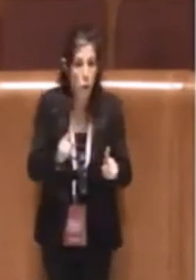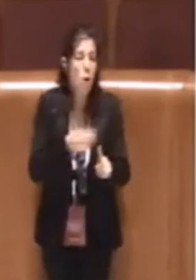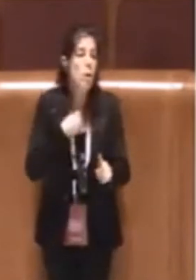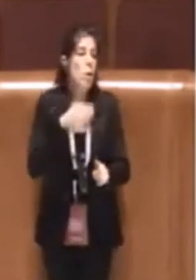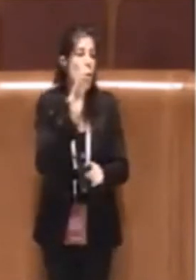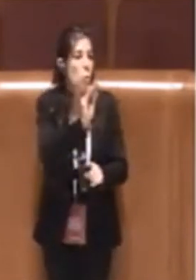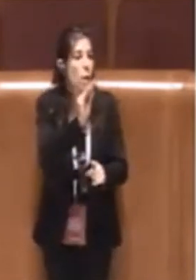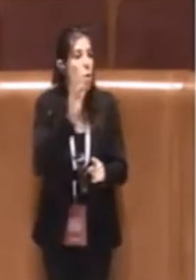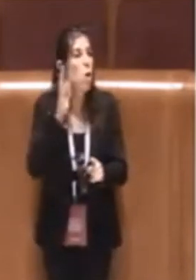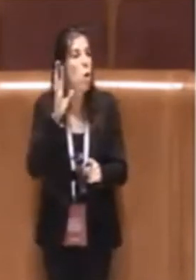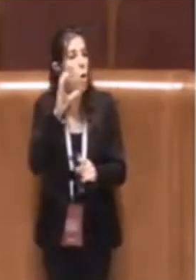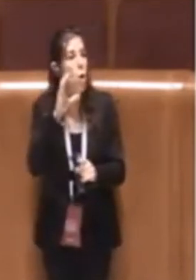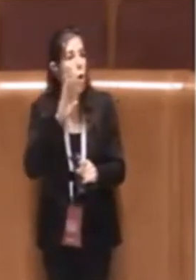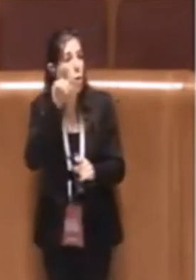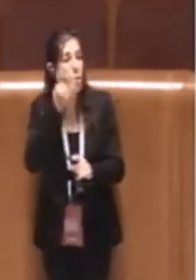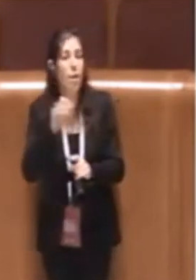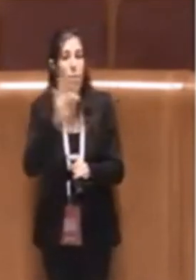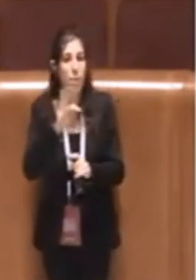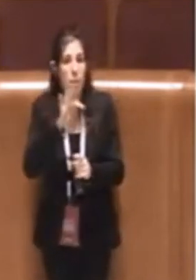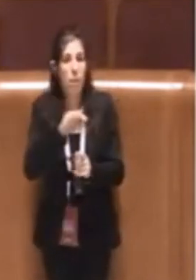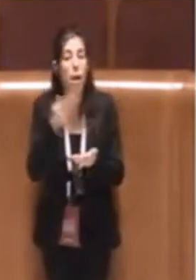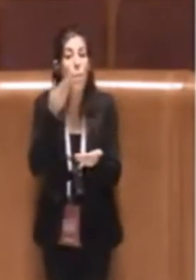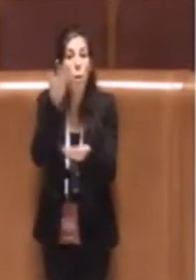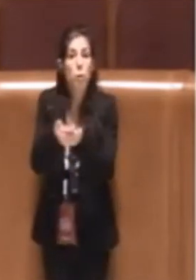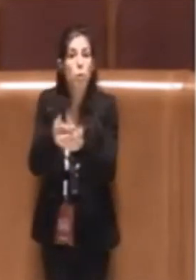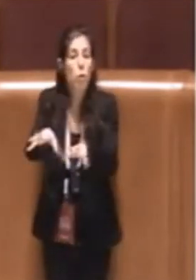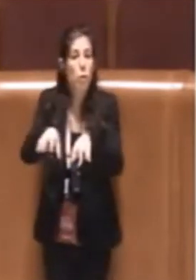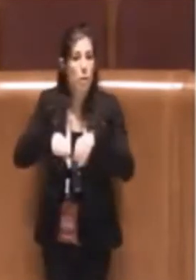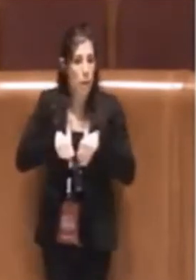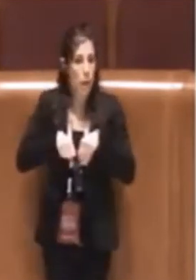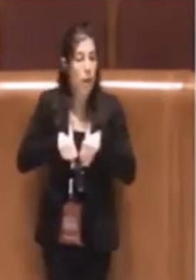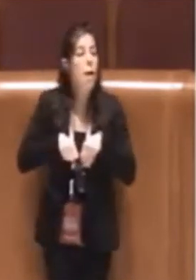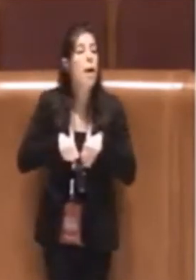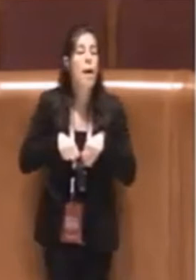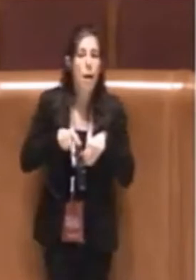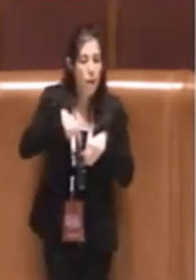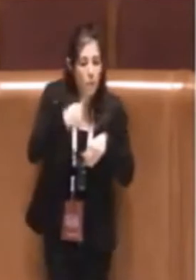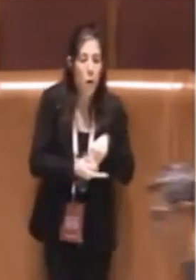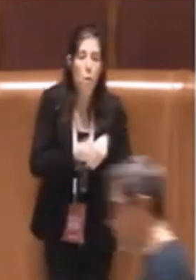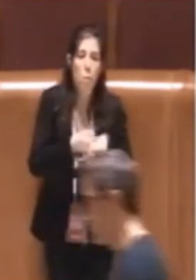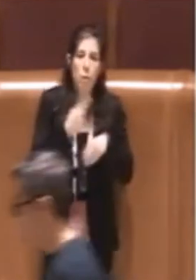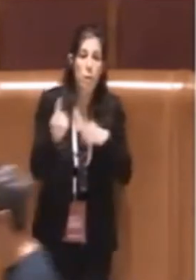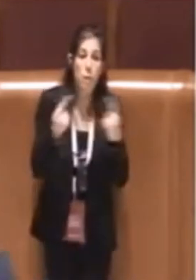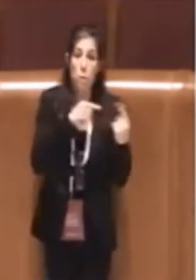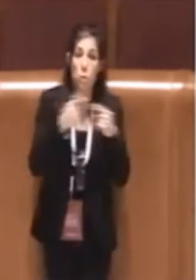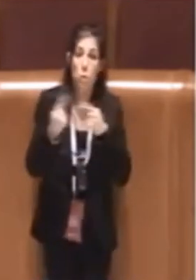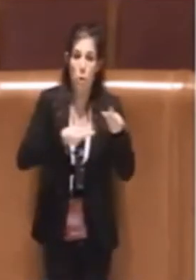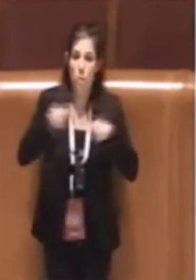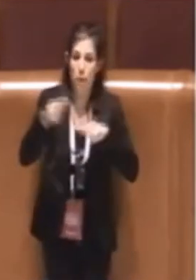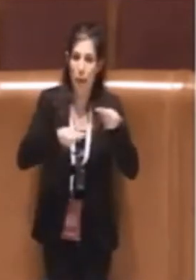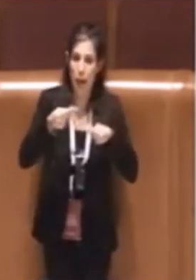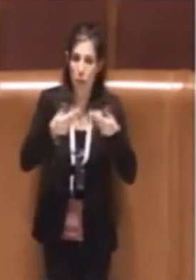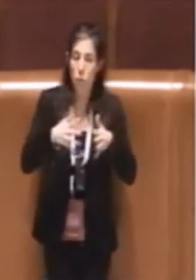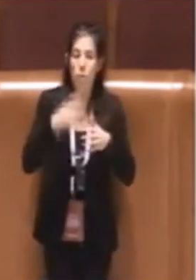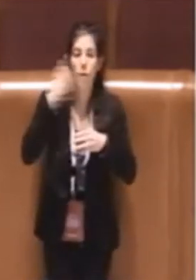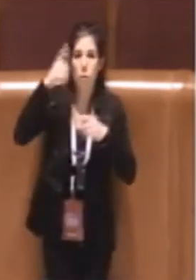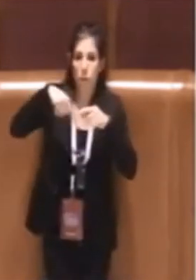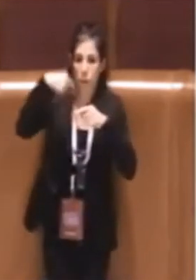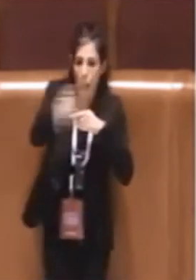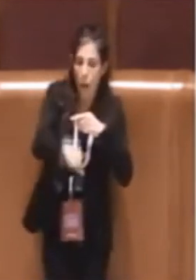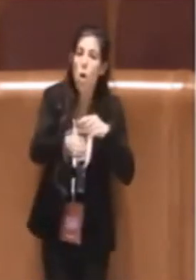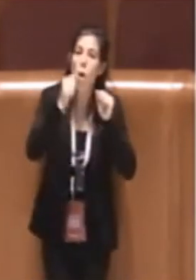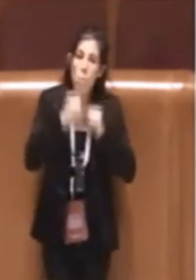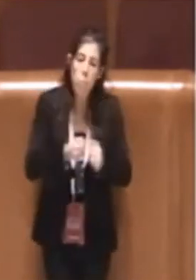la mozione e di poterla quindi riesaminare immediatamente dopo la discussione sul bilancio, quindi a gennaio